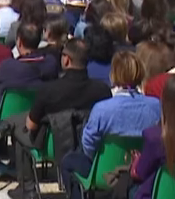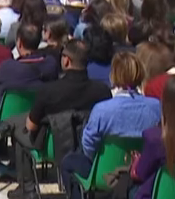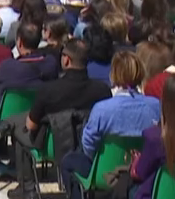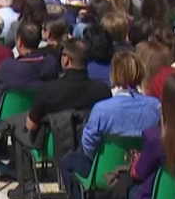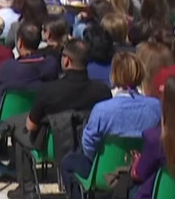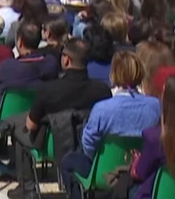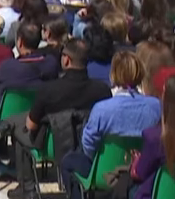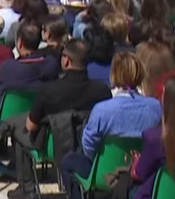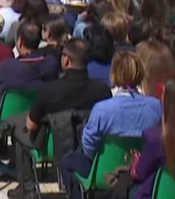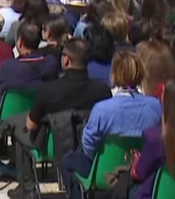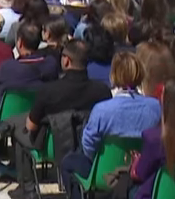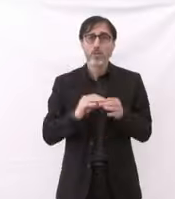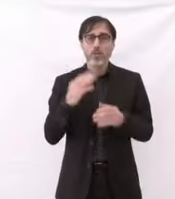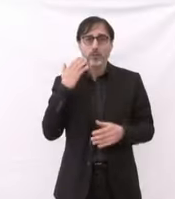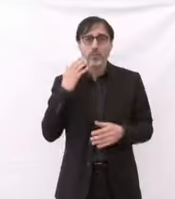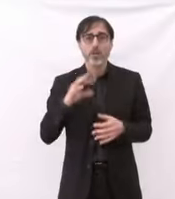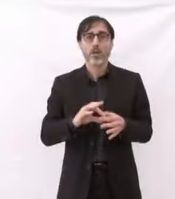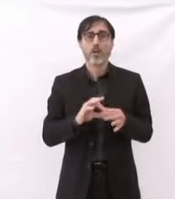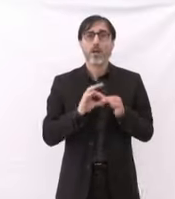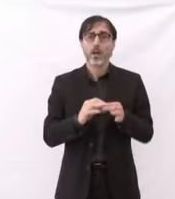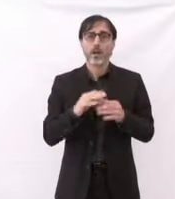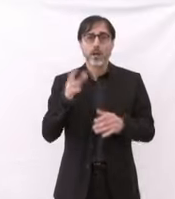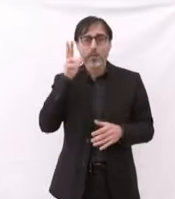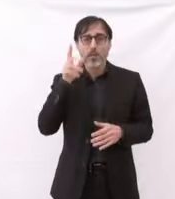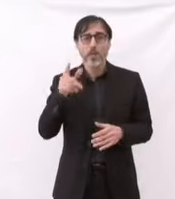E allora, cari amici e care amiche,